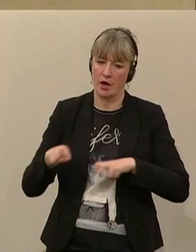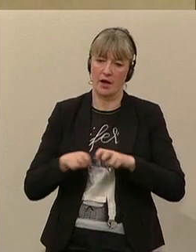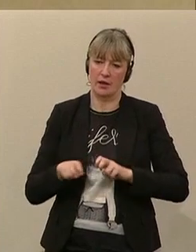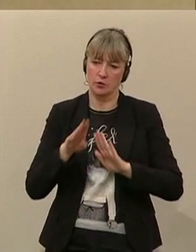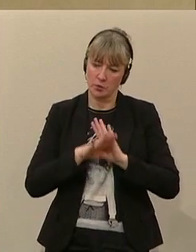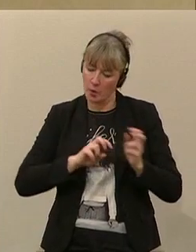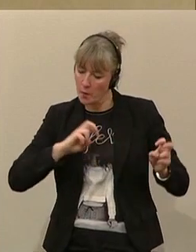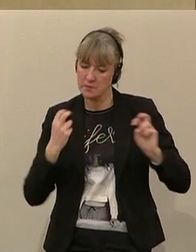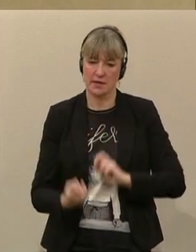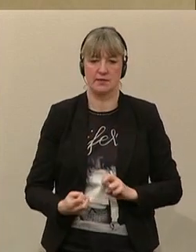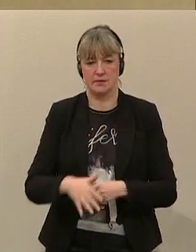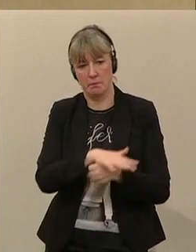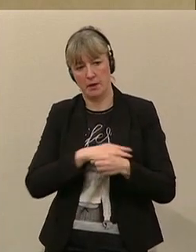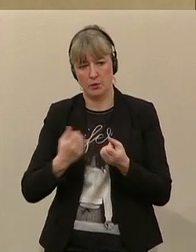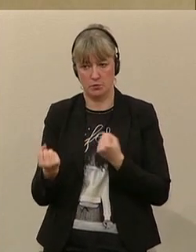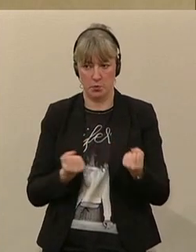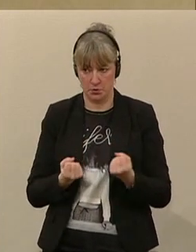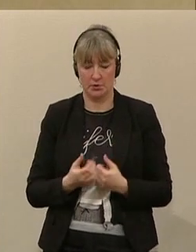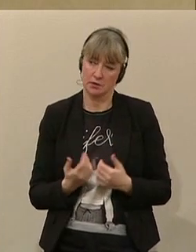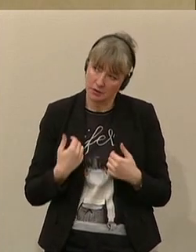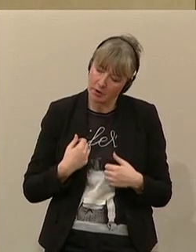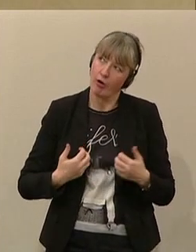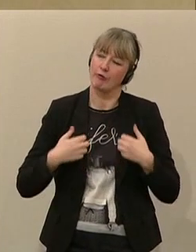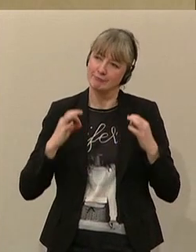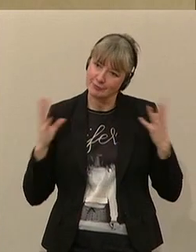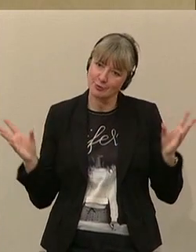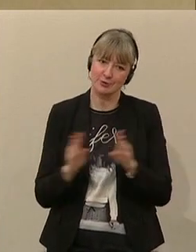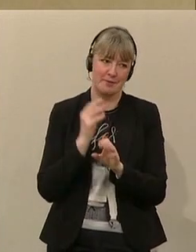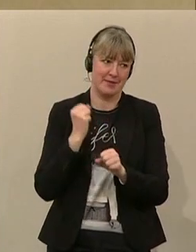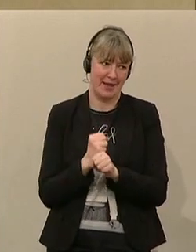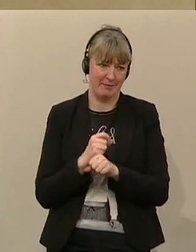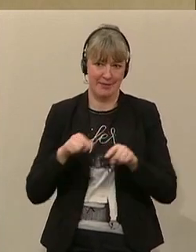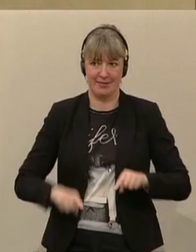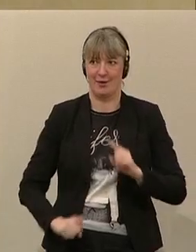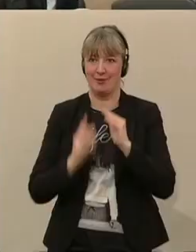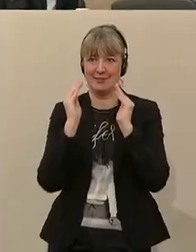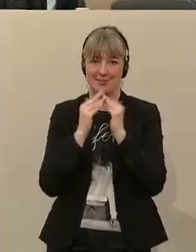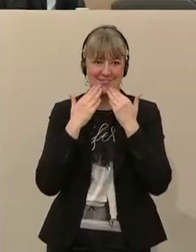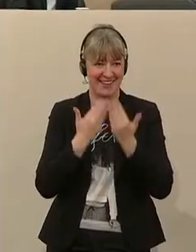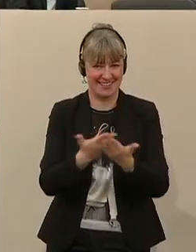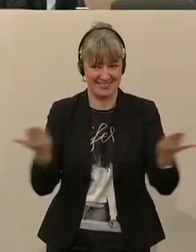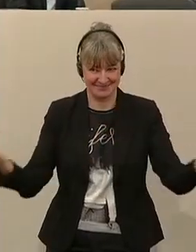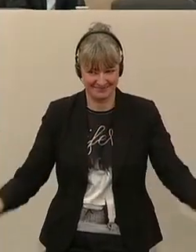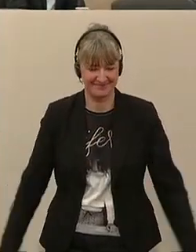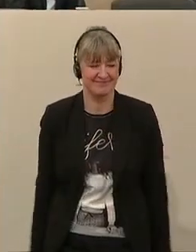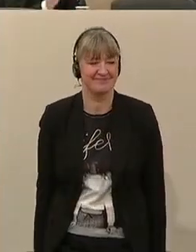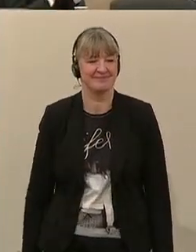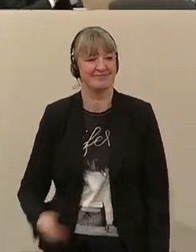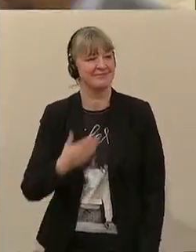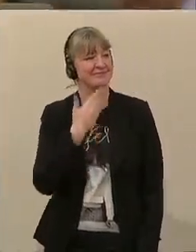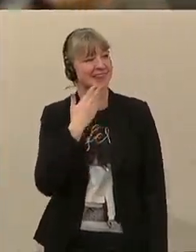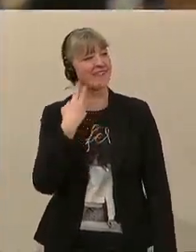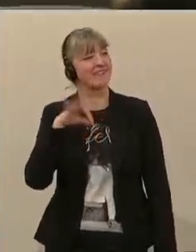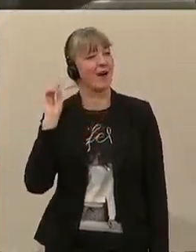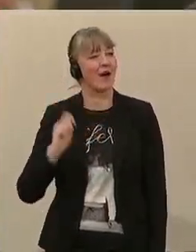Bereich der Bildungspolitik und auf entsprechende gute Zusammenarbeit hier im Hohen Haus. Danke. Danke, Herr Abgeordneter.